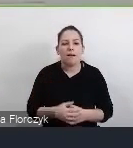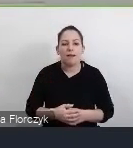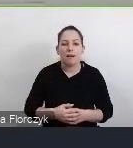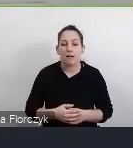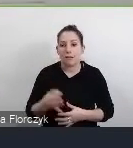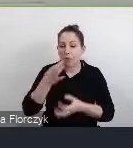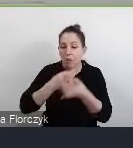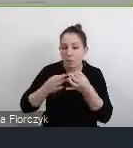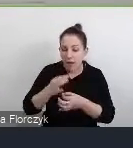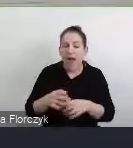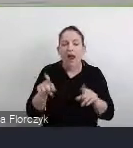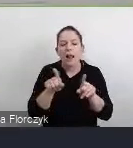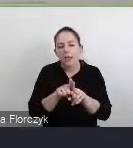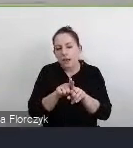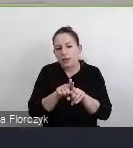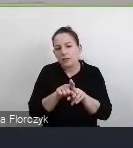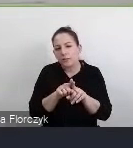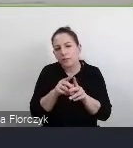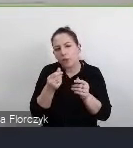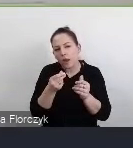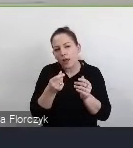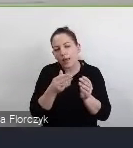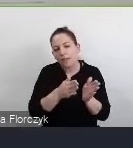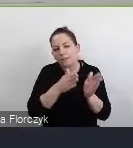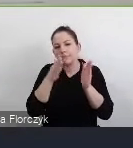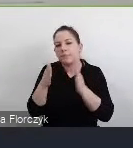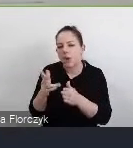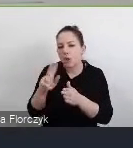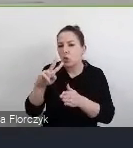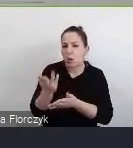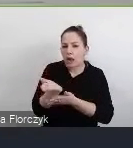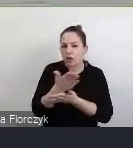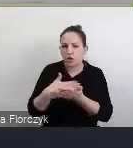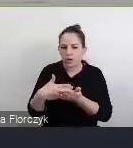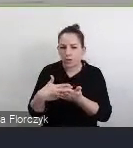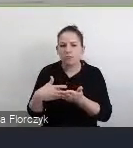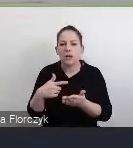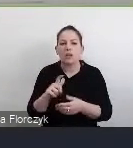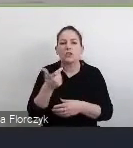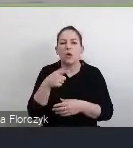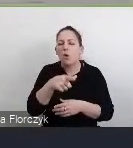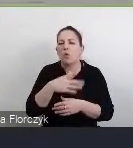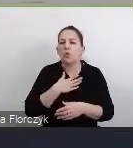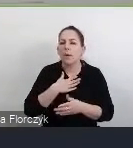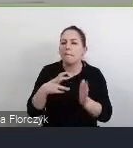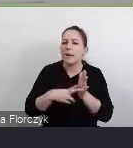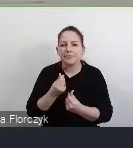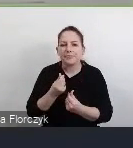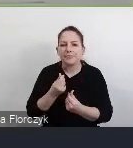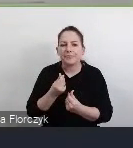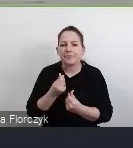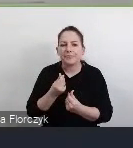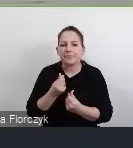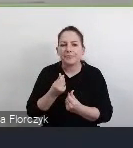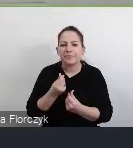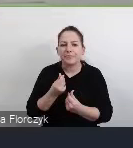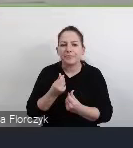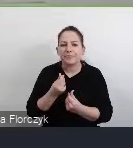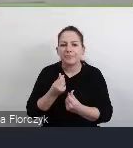podzielić, ale z drugiej strony już przejdę tak płynnie do tego drugiej części pytania, czego w MRL-u brakuje, czym go poszerzać. Może te